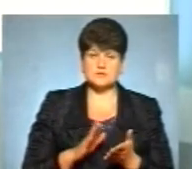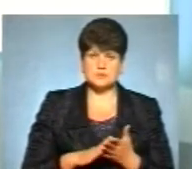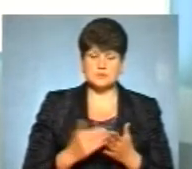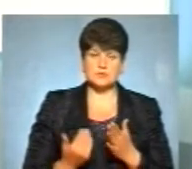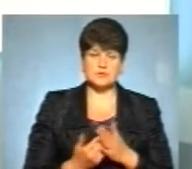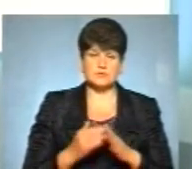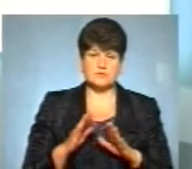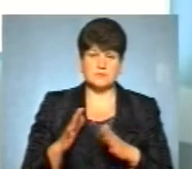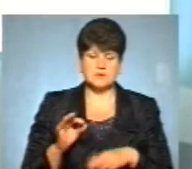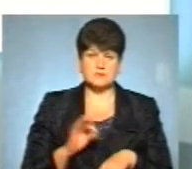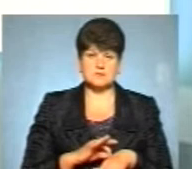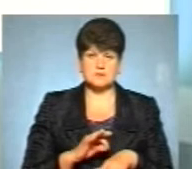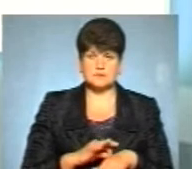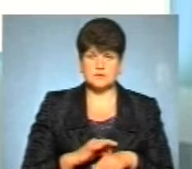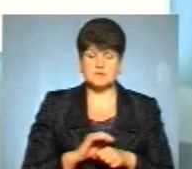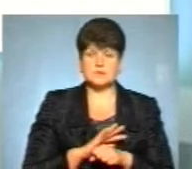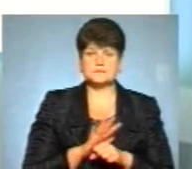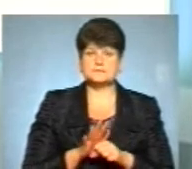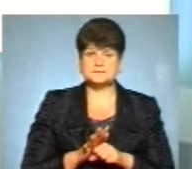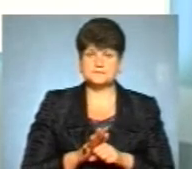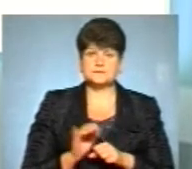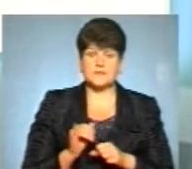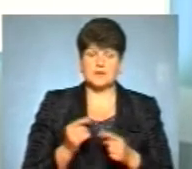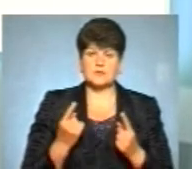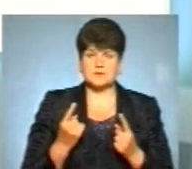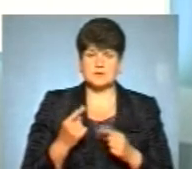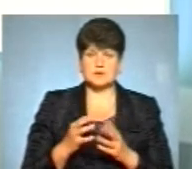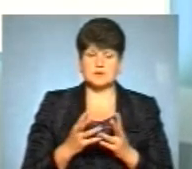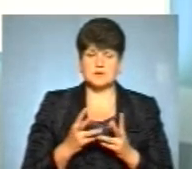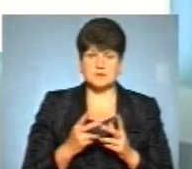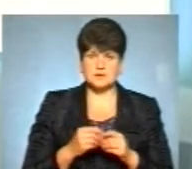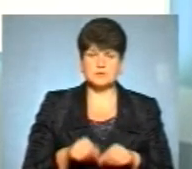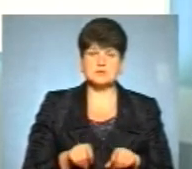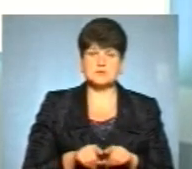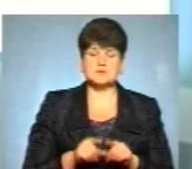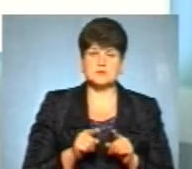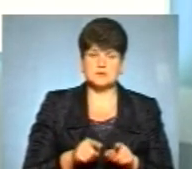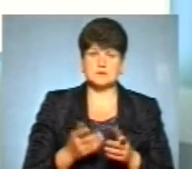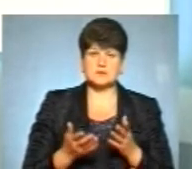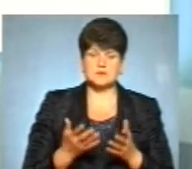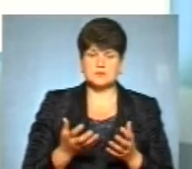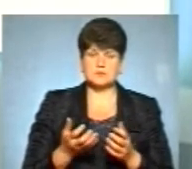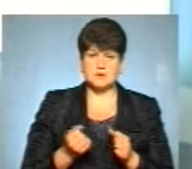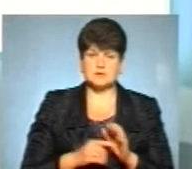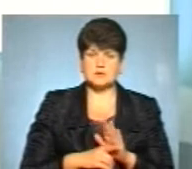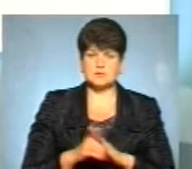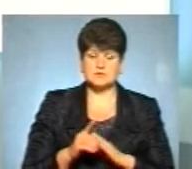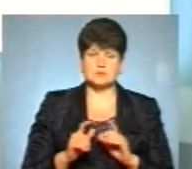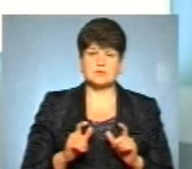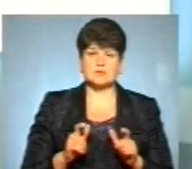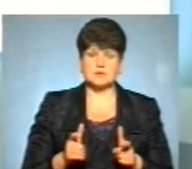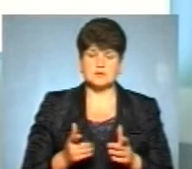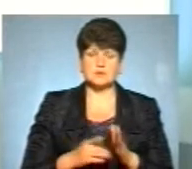нові випадки захворювання на COVID-19 і у великій кількості. Так, якщо брати на початку карантину,